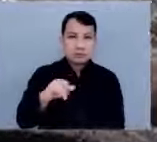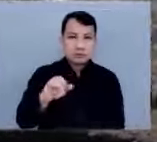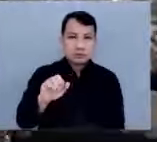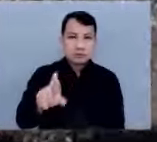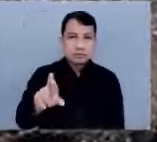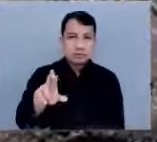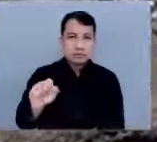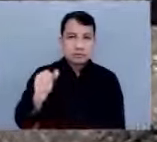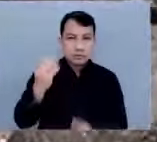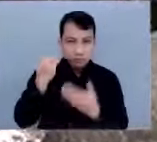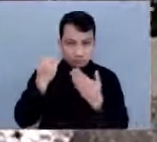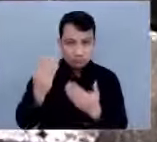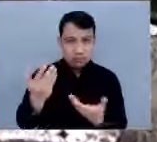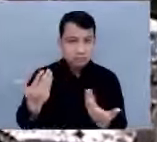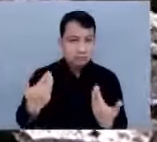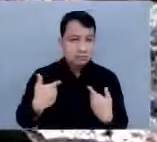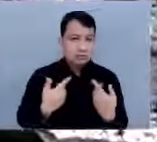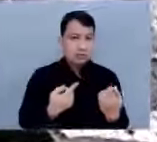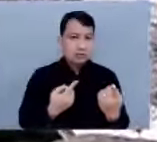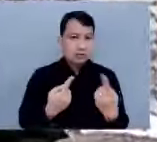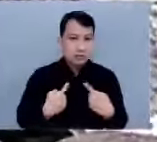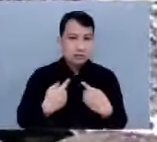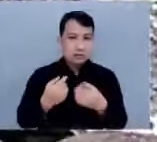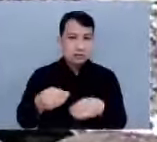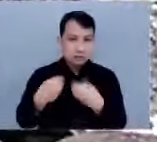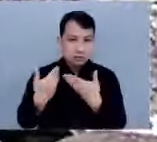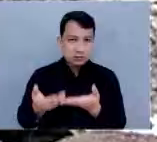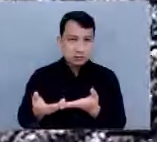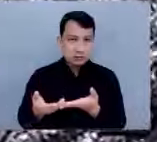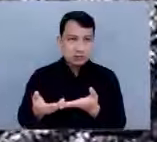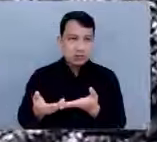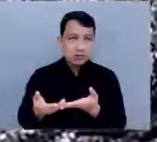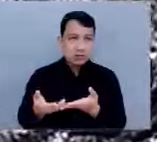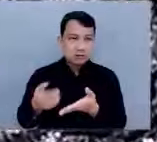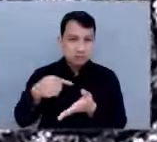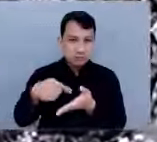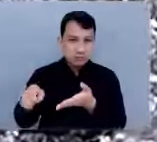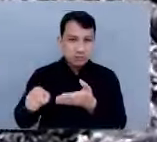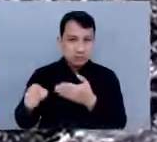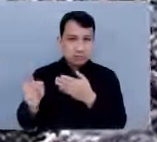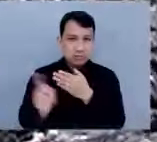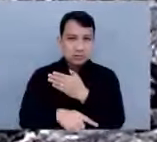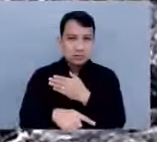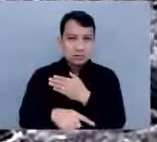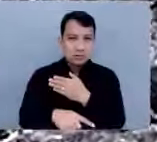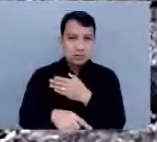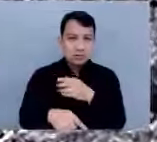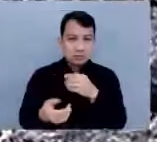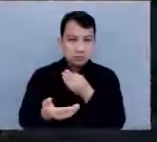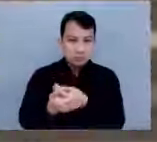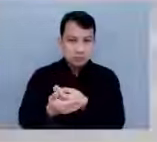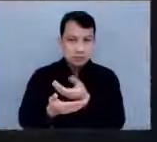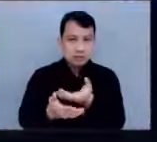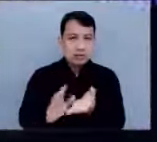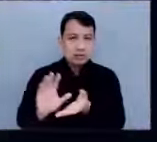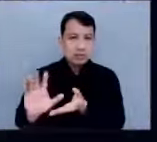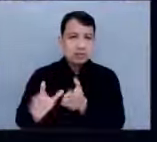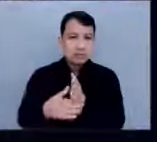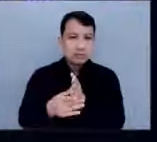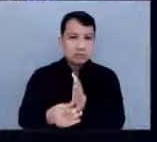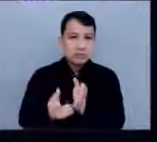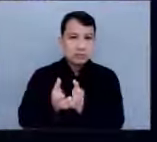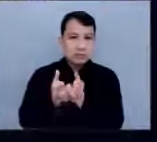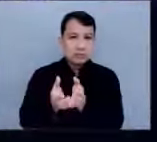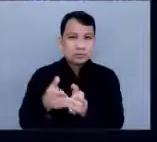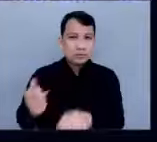ngayon daw, hindi pa nabibigyan ng danyos ang lahat ng mga mangingisdang apektado ng oil spill. At ang tagal na nila